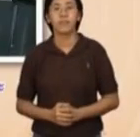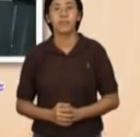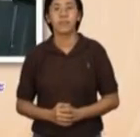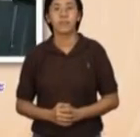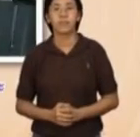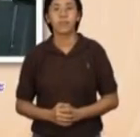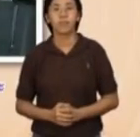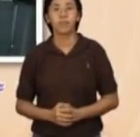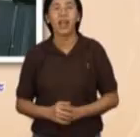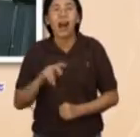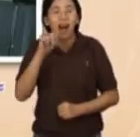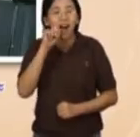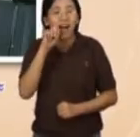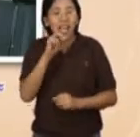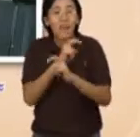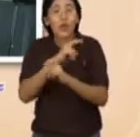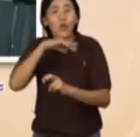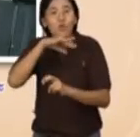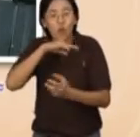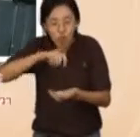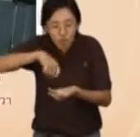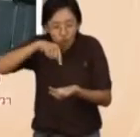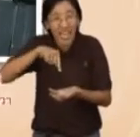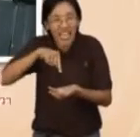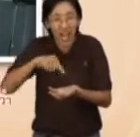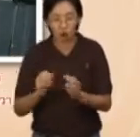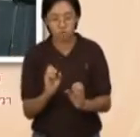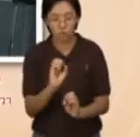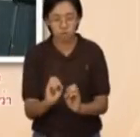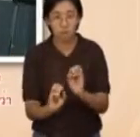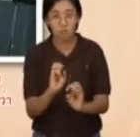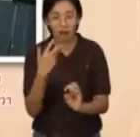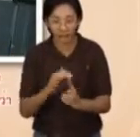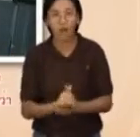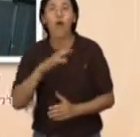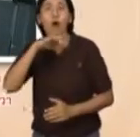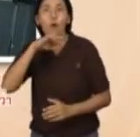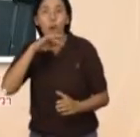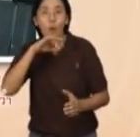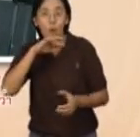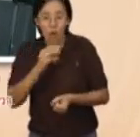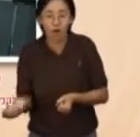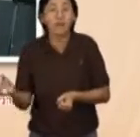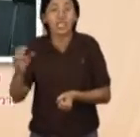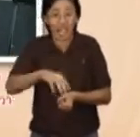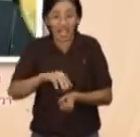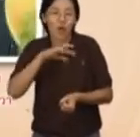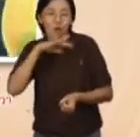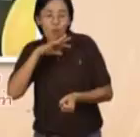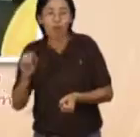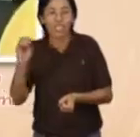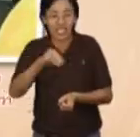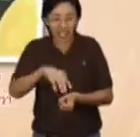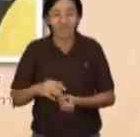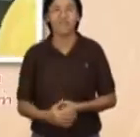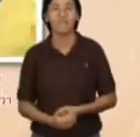ตอนนี้น้ำซุปกระด ู กหม ู เริ่มเดือดแล้วนะคะ เราก็นำเนื้อหมูใส่ไป เนื้อหมูใส่ไปเลยอย่างที่บอกไปตอนเริ่มรายการ